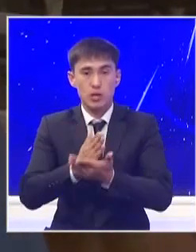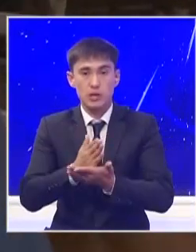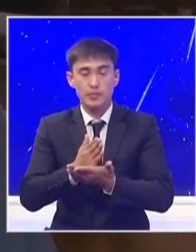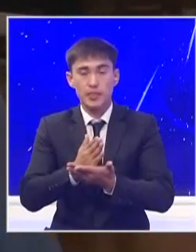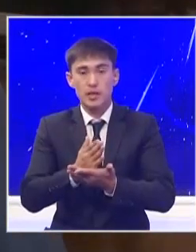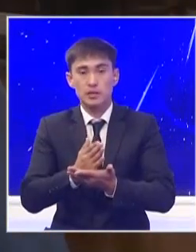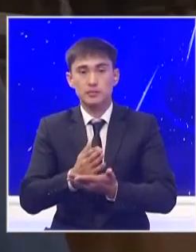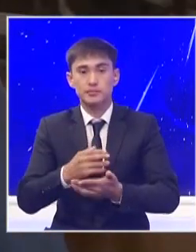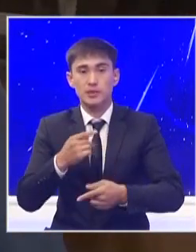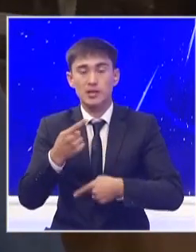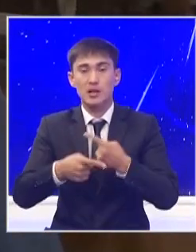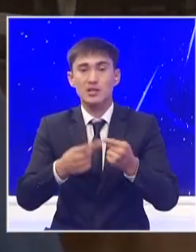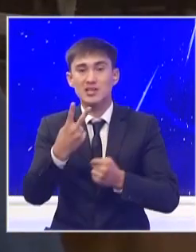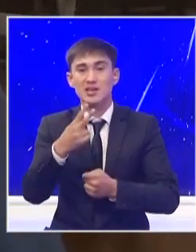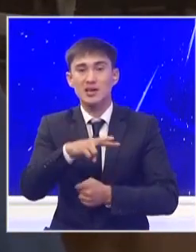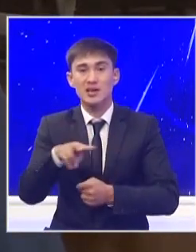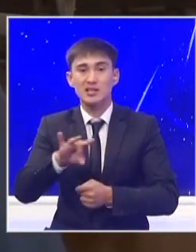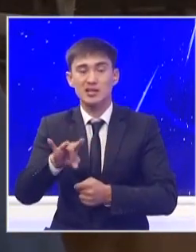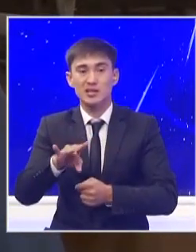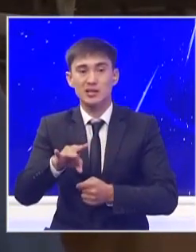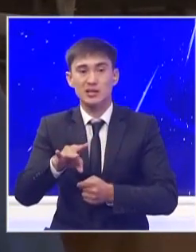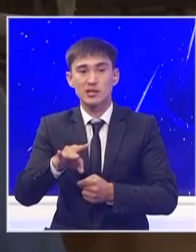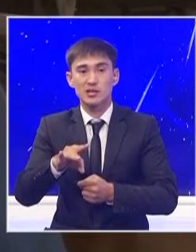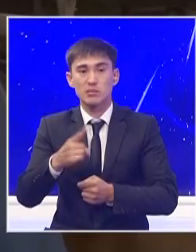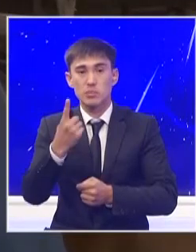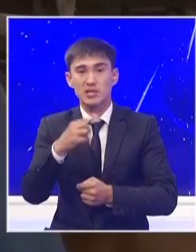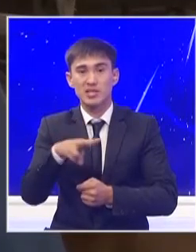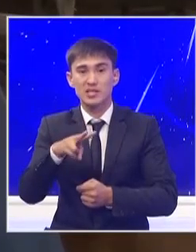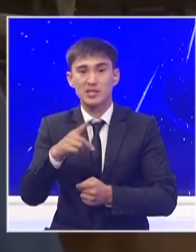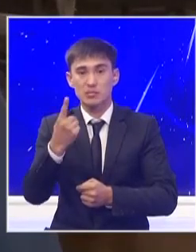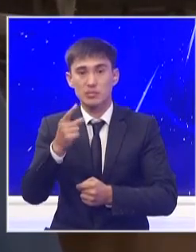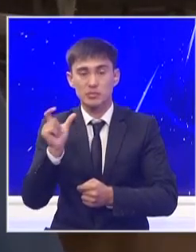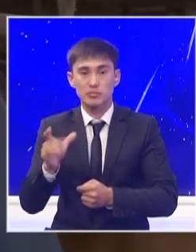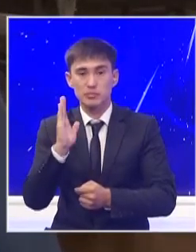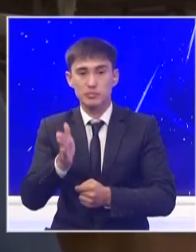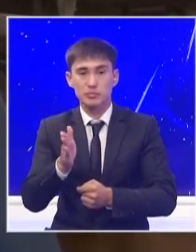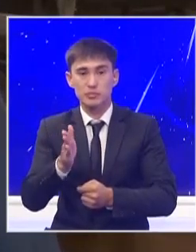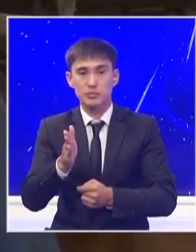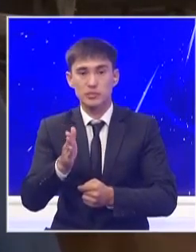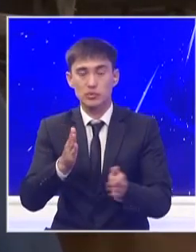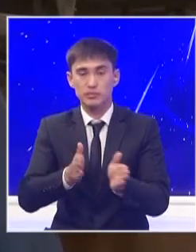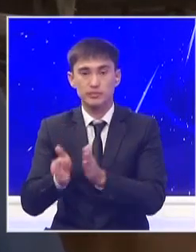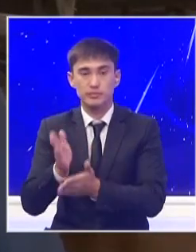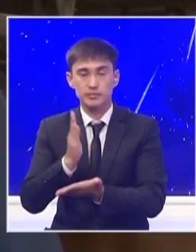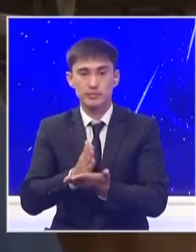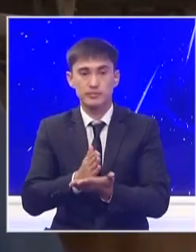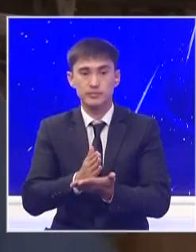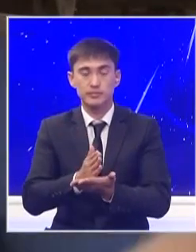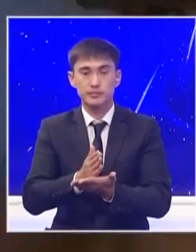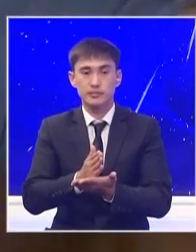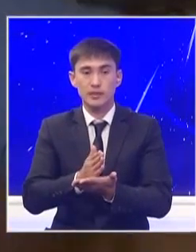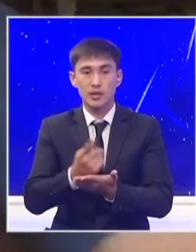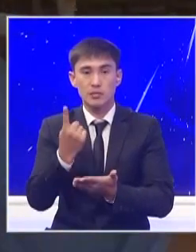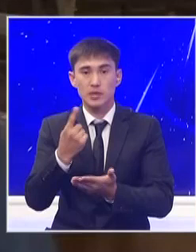алды 2 литр, арты 1 литрден сүт береді. Сондай түгел іріктелген,